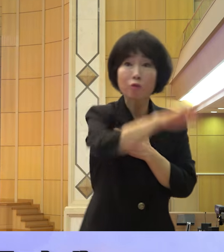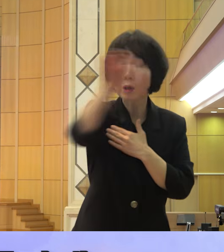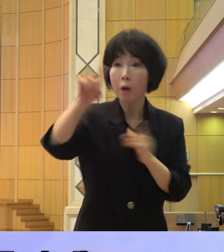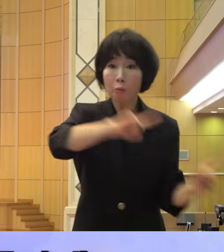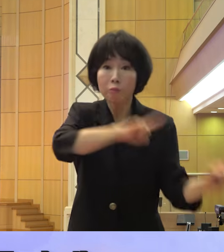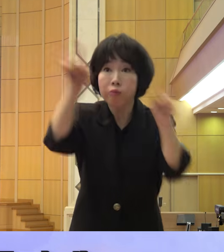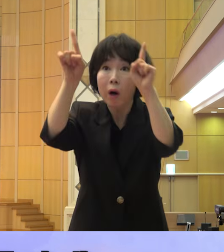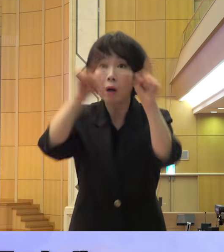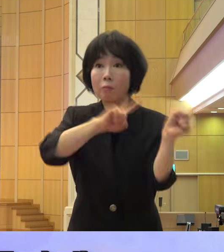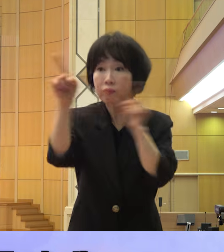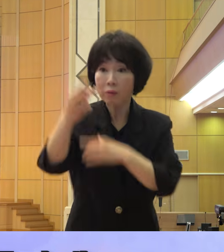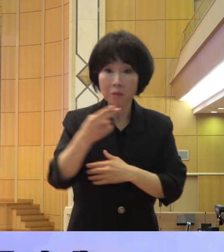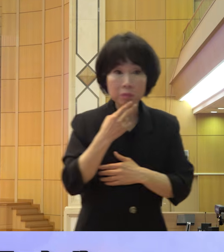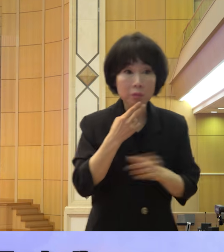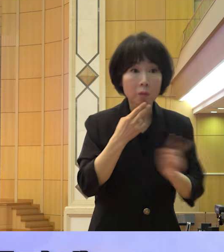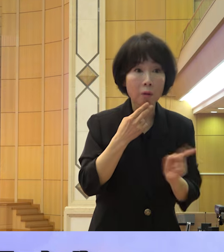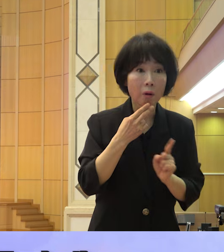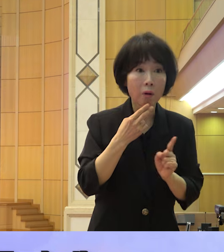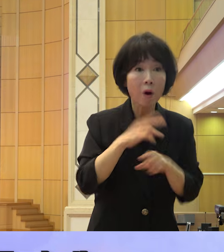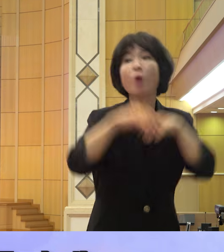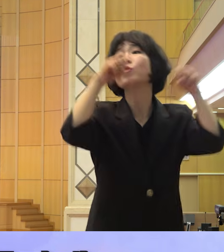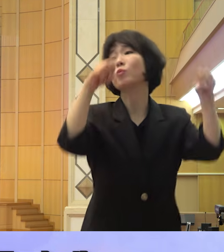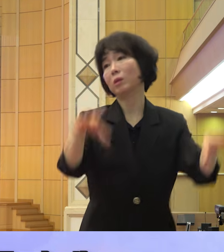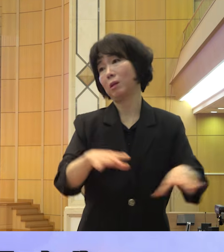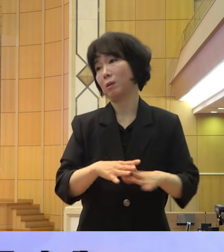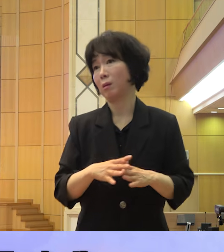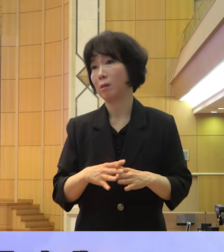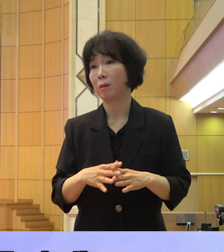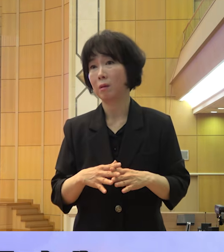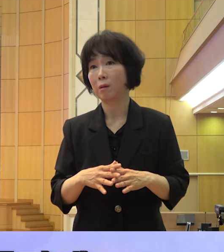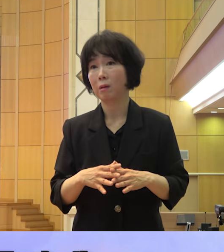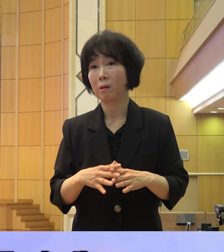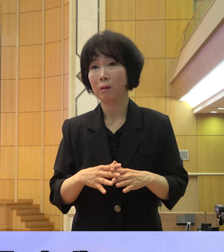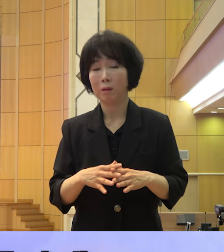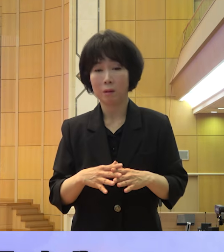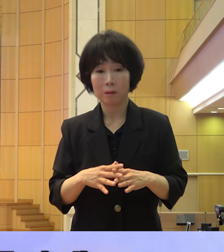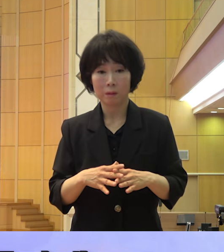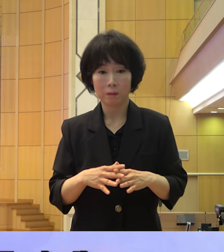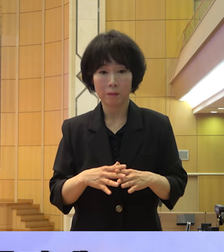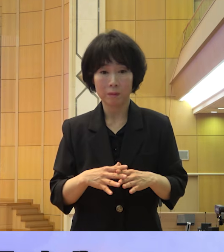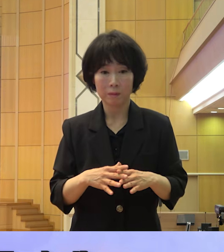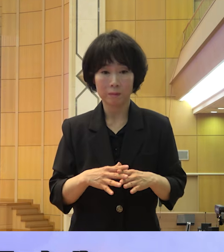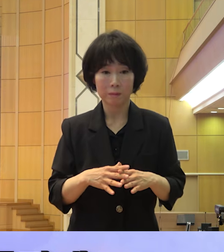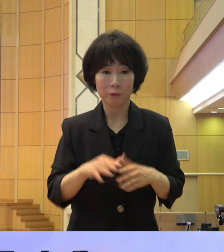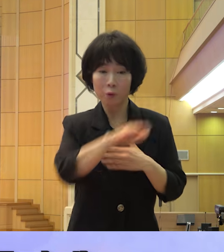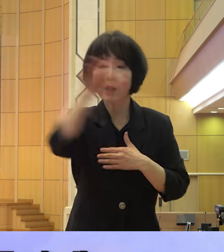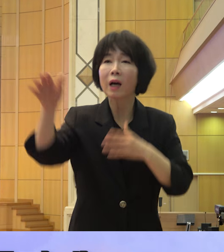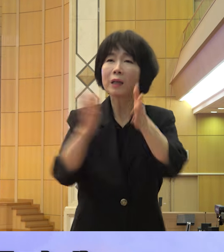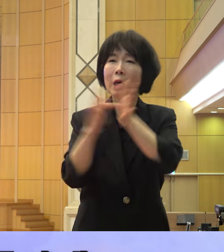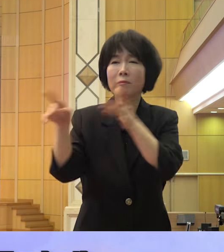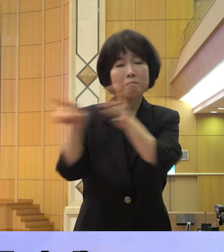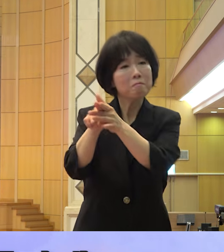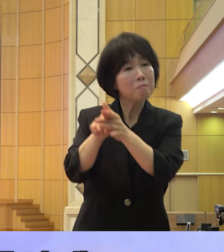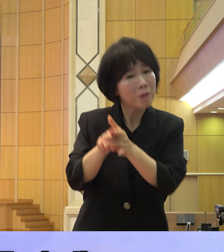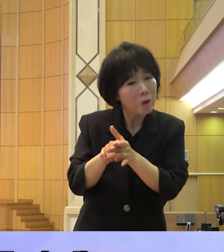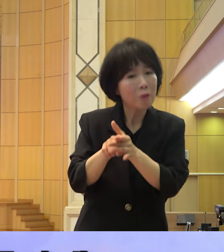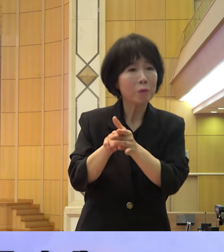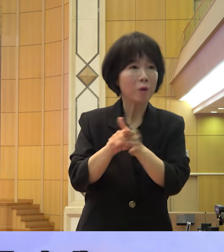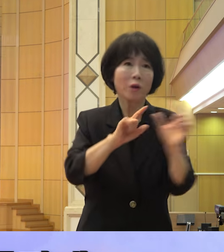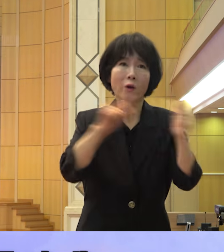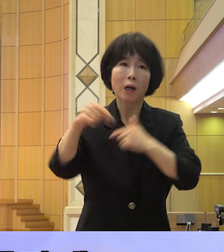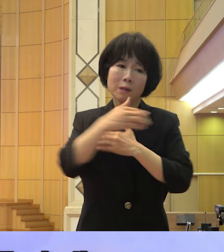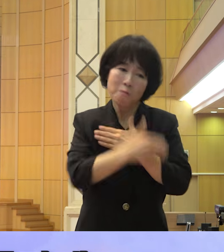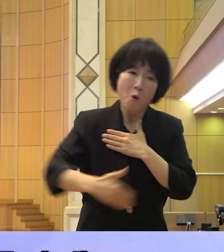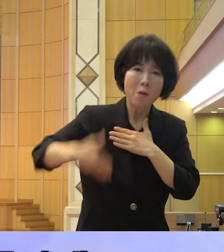때문에 예수 믿어요? 그러니까 예수 믿는 거지. 예? 그냥 뭐 이 땅에 예수 믿으면서 이 땅에 있는 거 뭐 이런